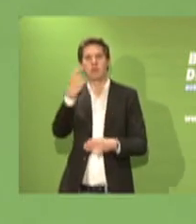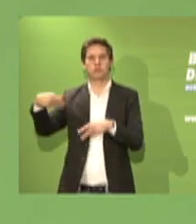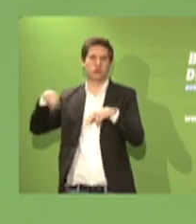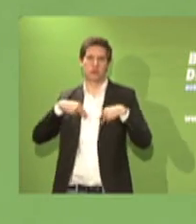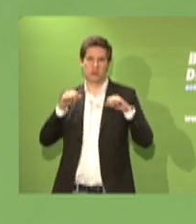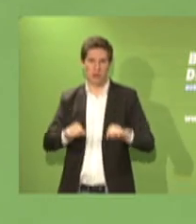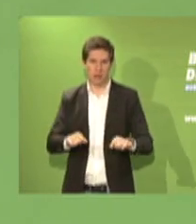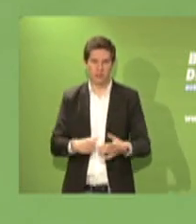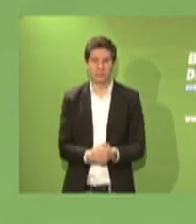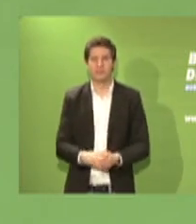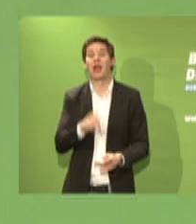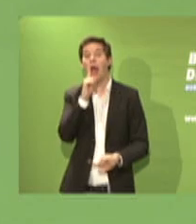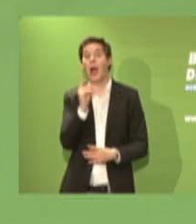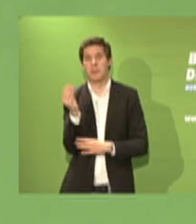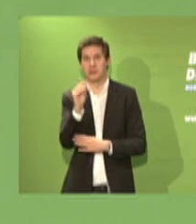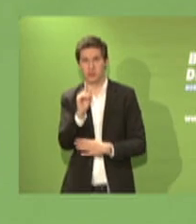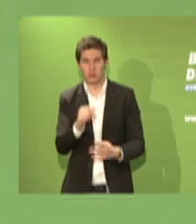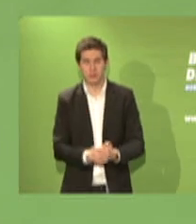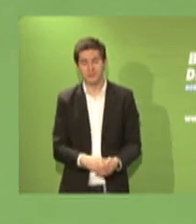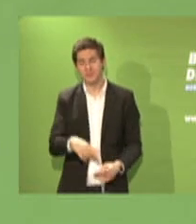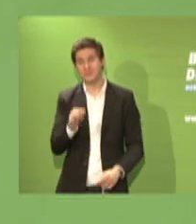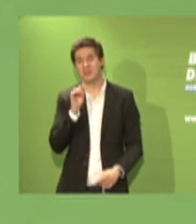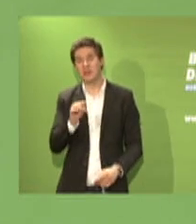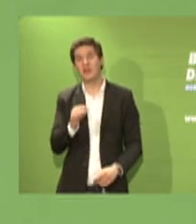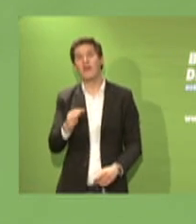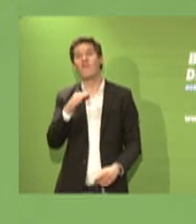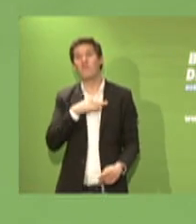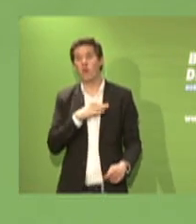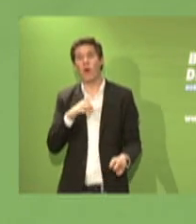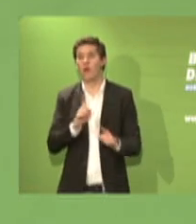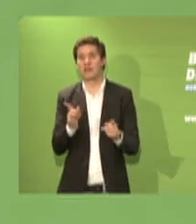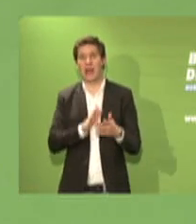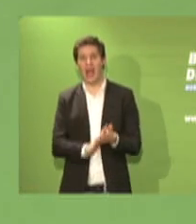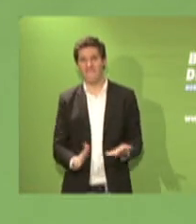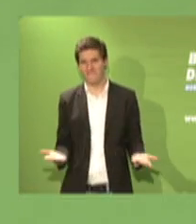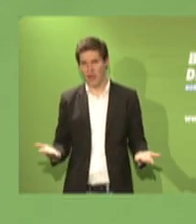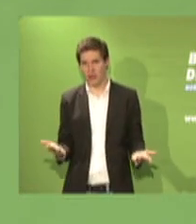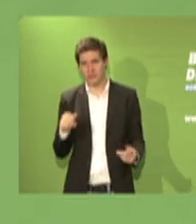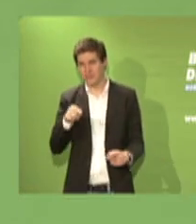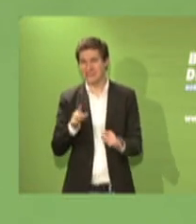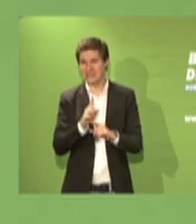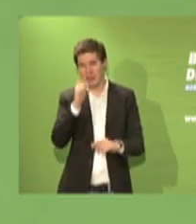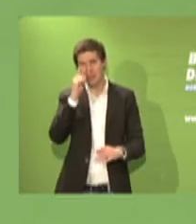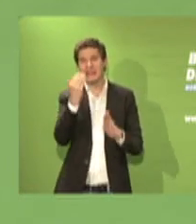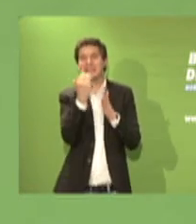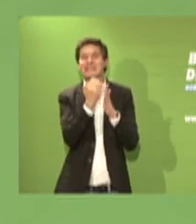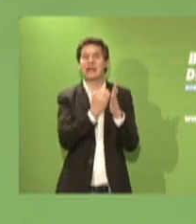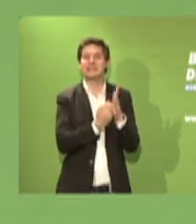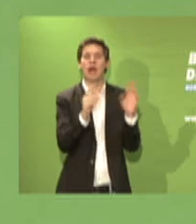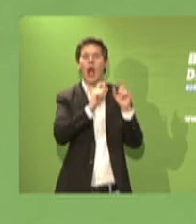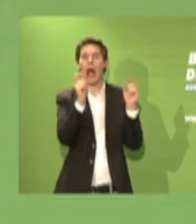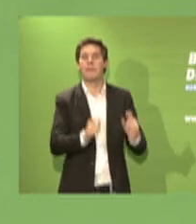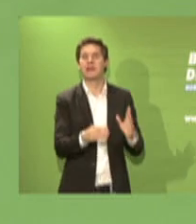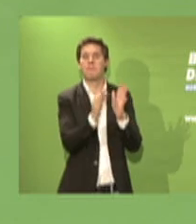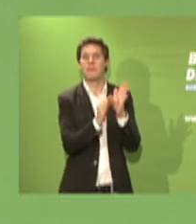Aber, jetzt kommt das Aber, es ist uns auch nicht ganz leicht, es wird uns nicht ganz einfach gemacht, denn die gesetzlichen Rahmenbedingungen